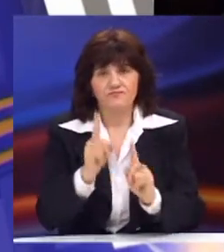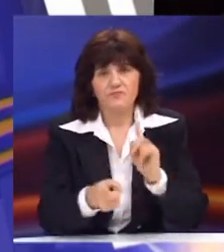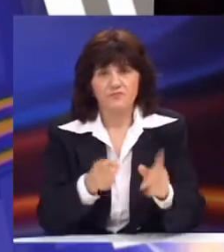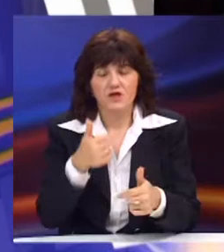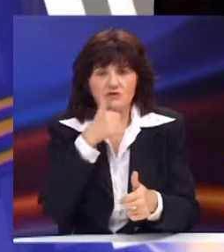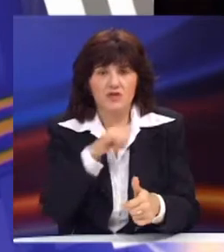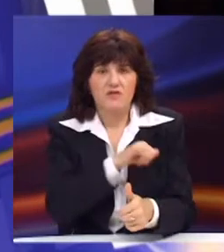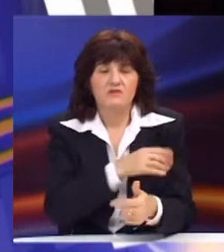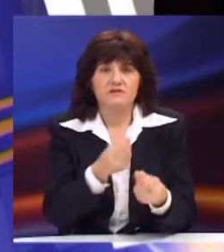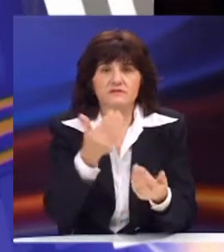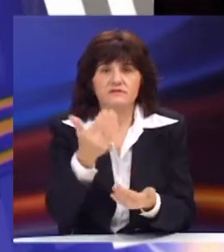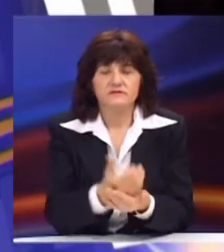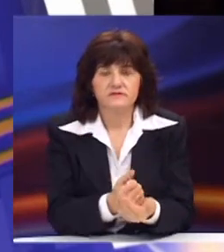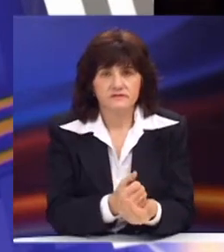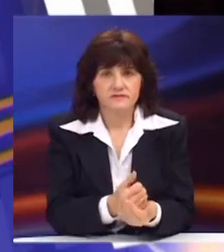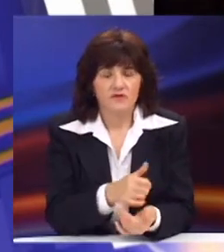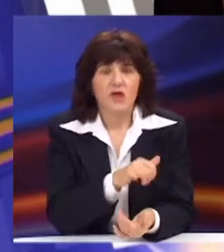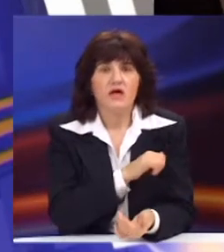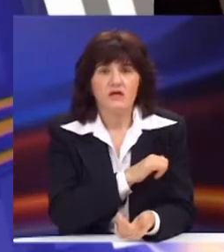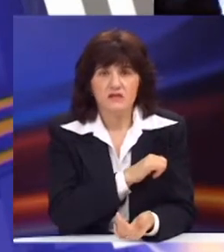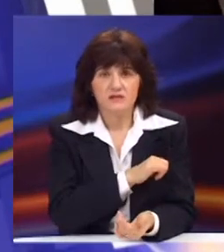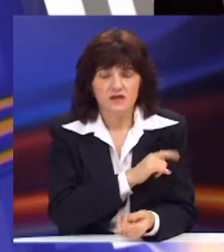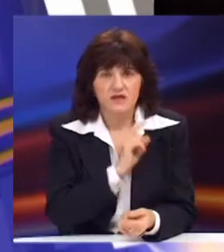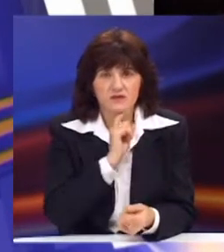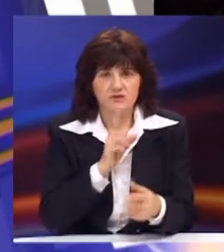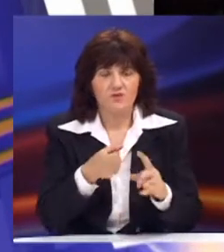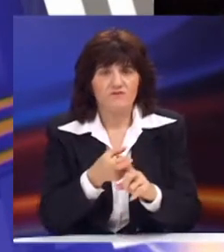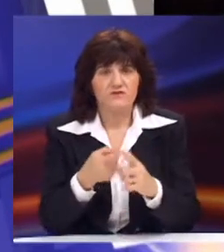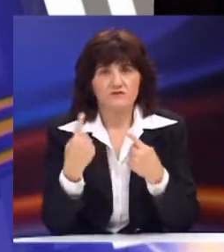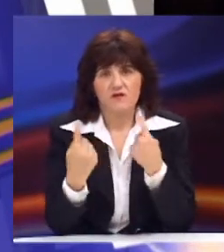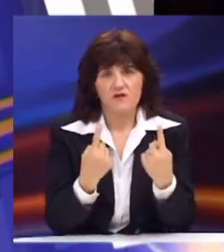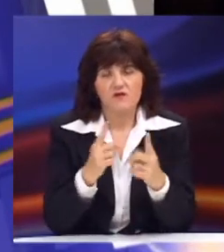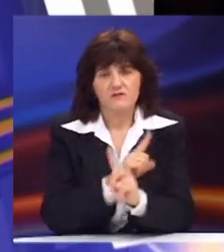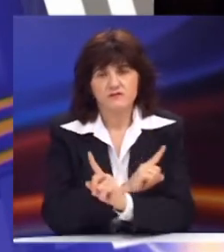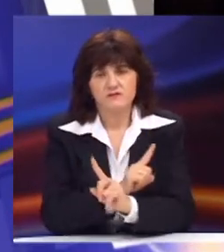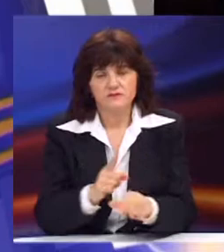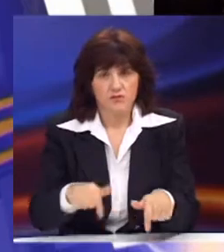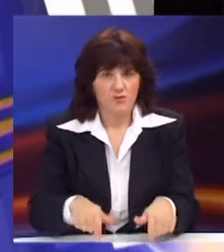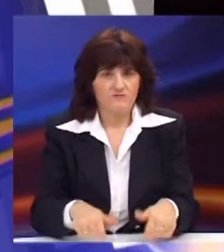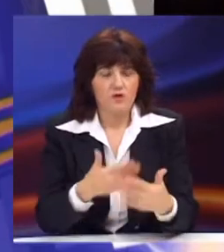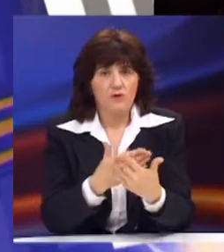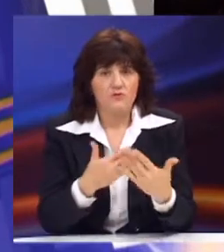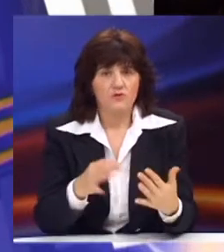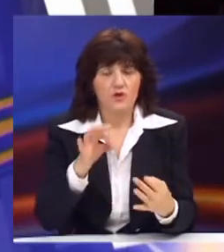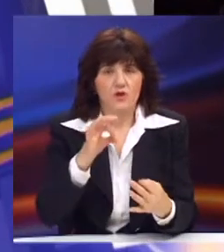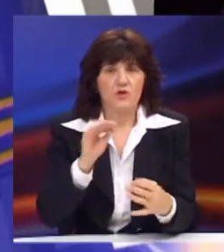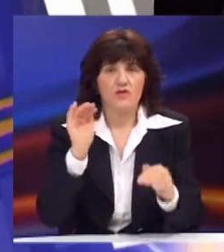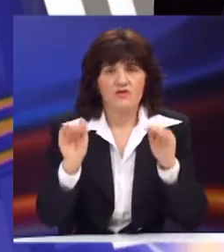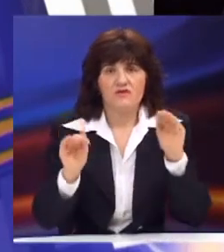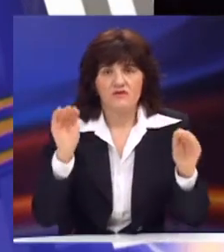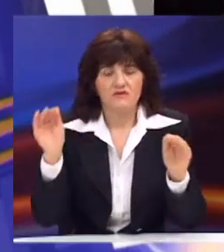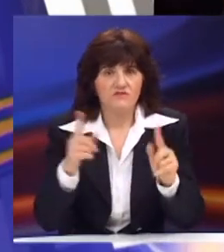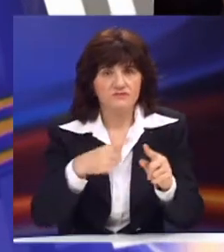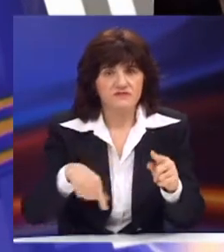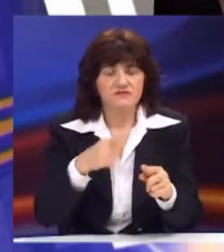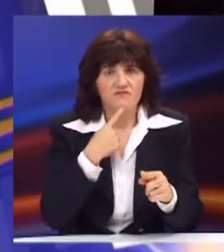on diktira njegov interes. Interes je, dakle, može biti u nekim komercijalnim sadržajima. Mi ovdje govorimo o klasičnom